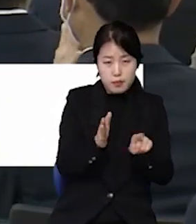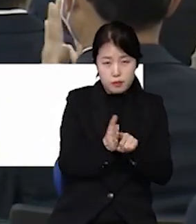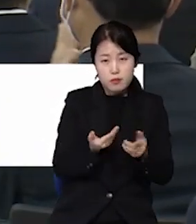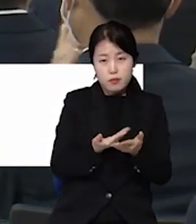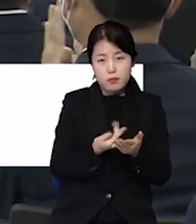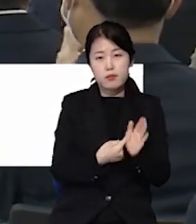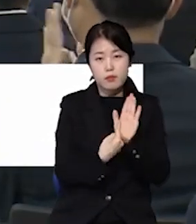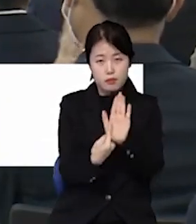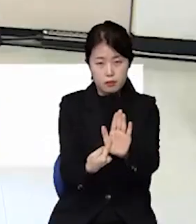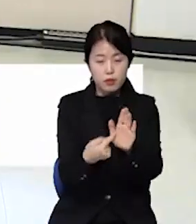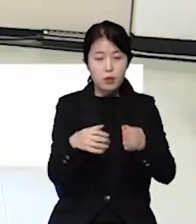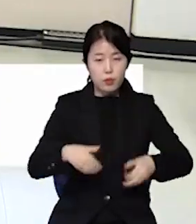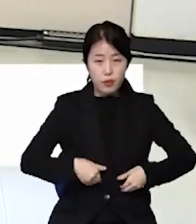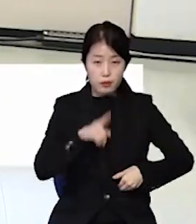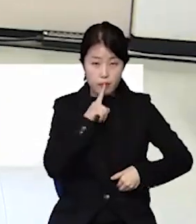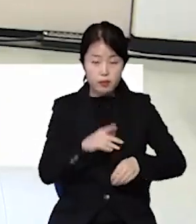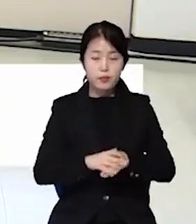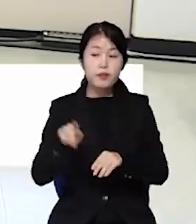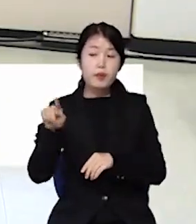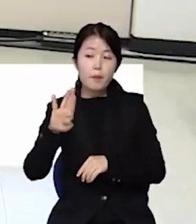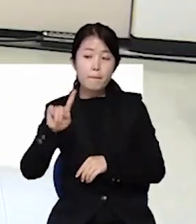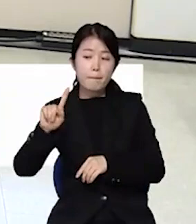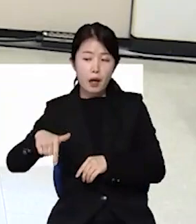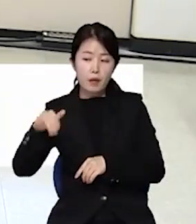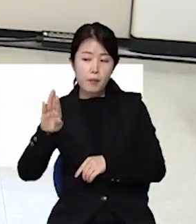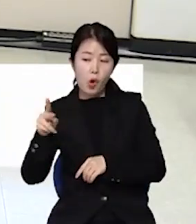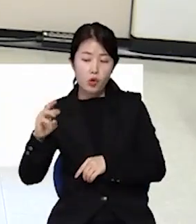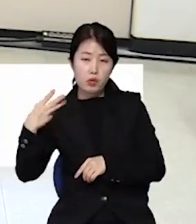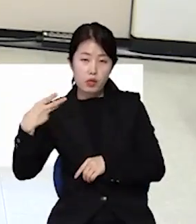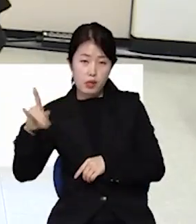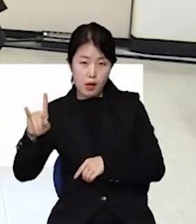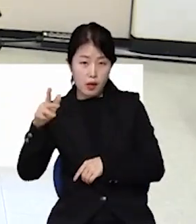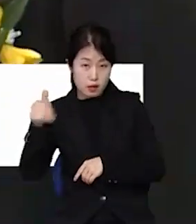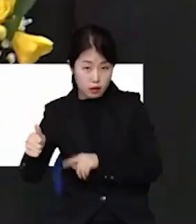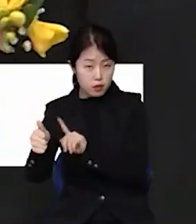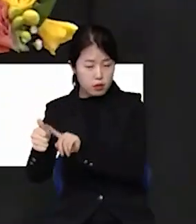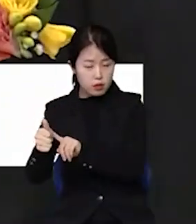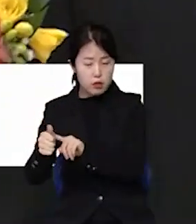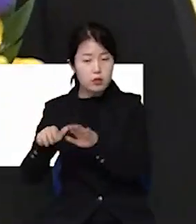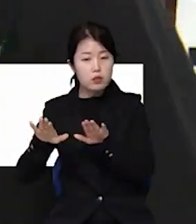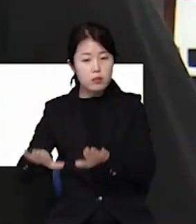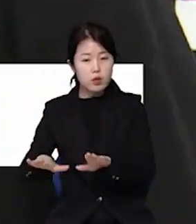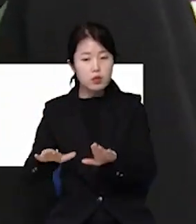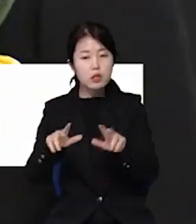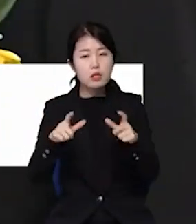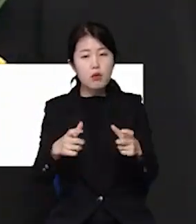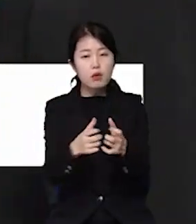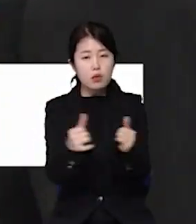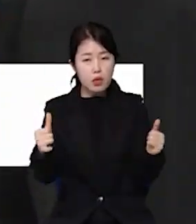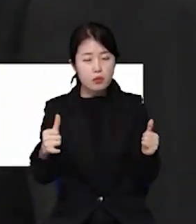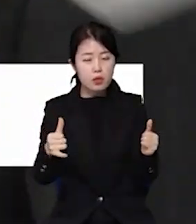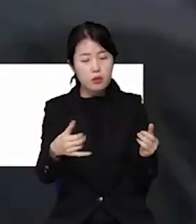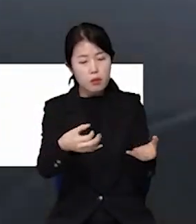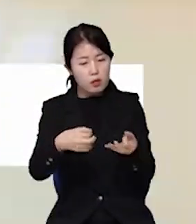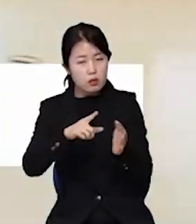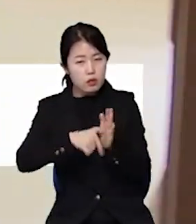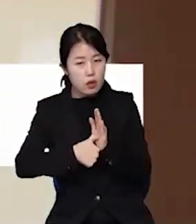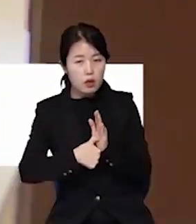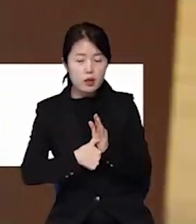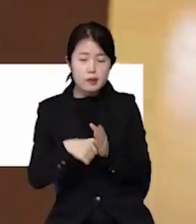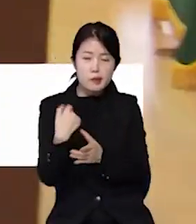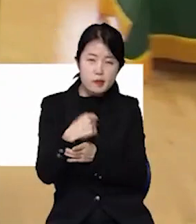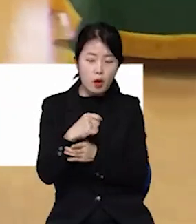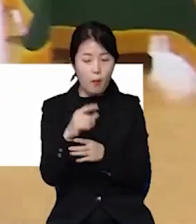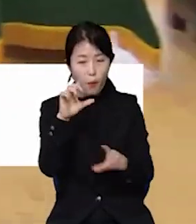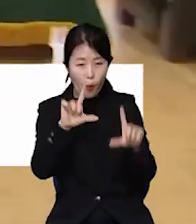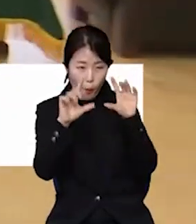강조했습니다. 박병태 신임 광주지방법원장도 호의적이지 않은 국민들의 평가에 서운해하거나 외면하지 말고